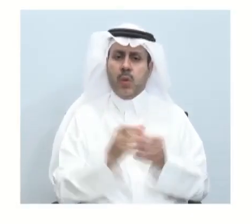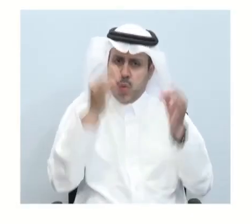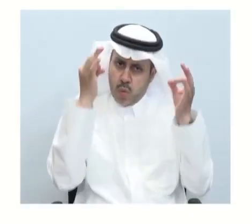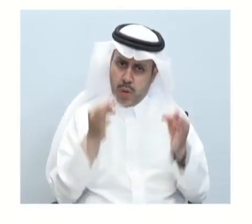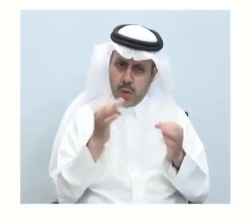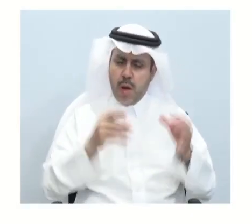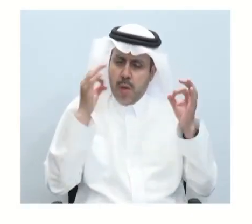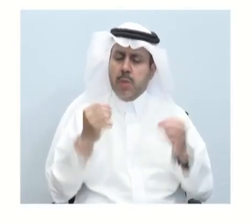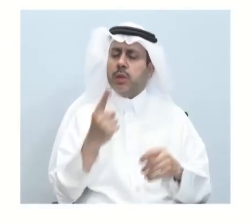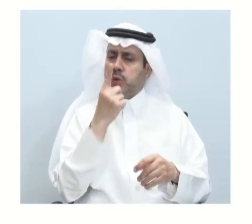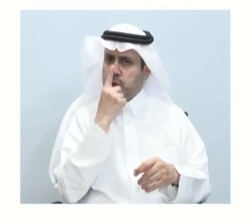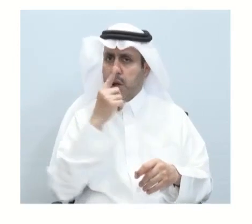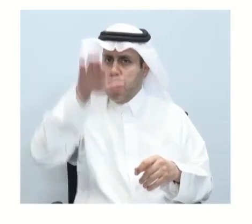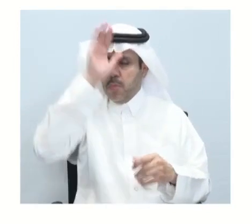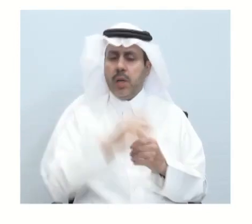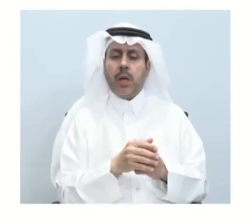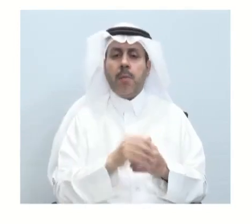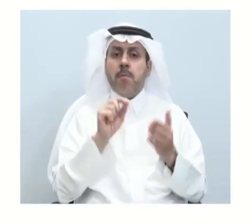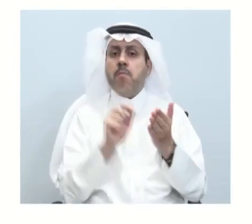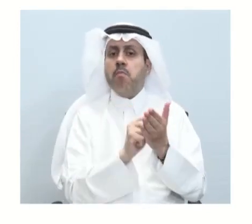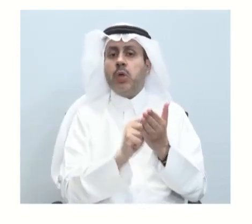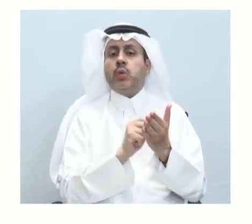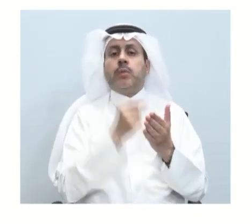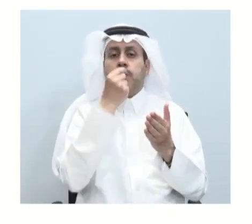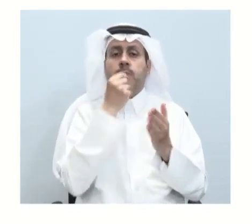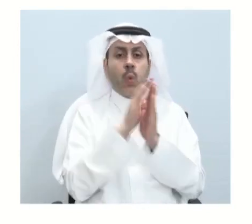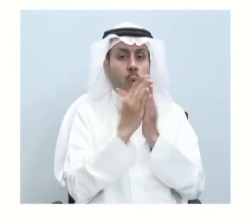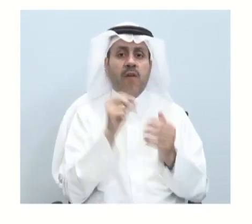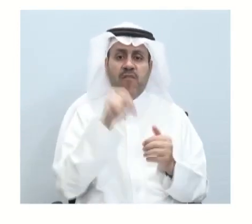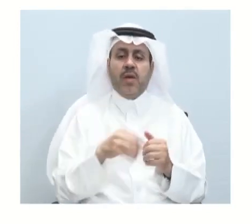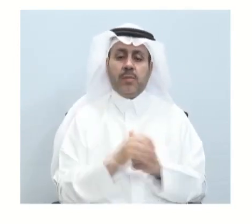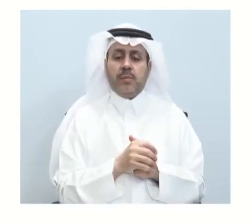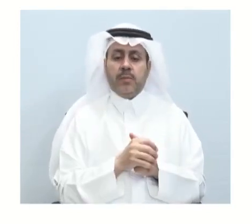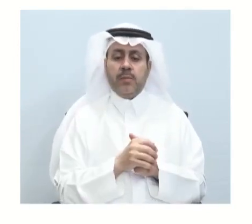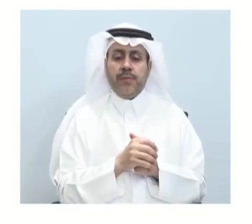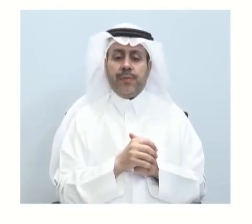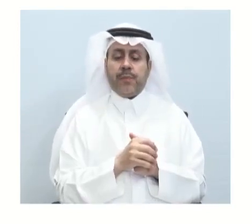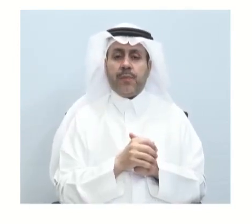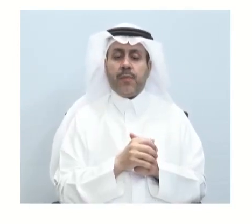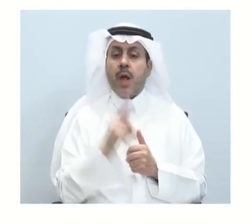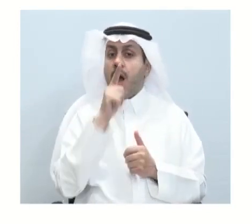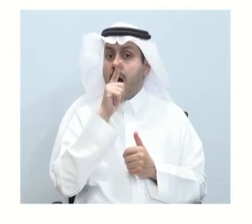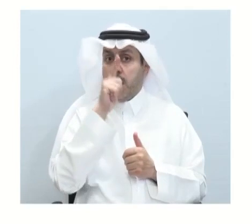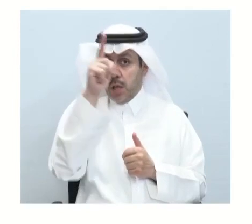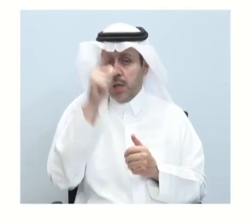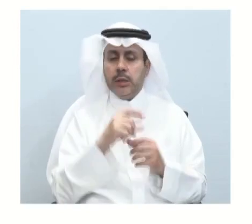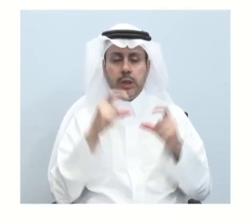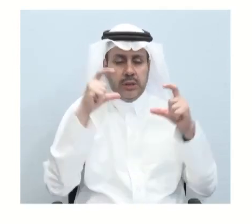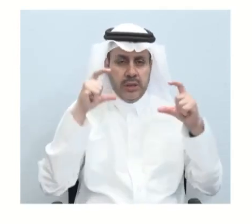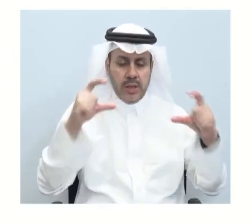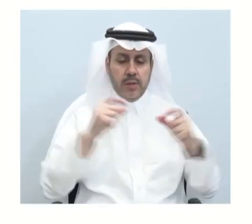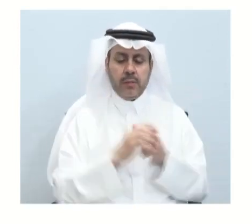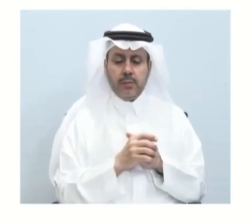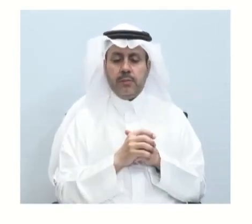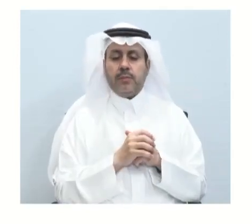البيعه الشرعيه ورود ذكرها في كتاب الله عز وجل طيب ما ماذا ورد في كتاب الله تاملوا معي